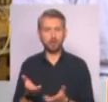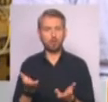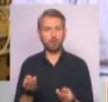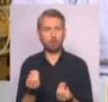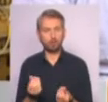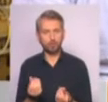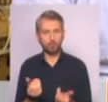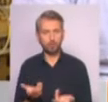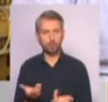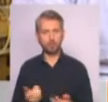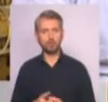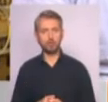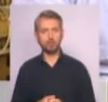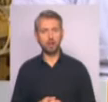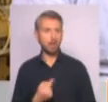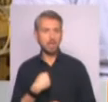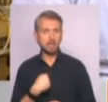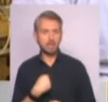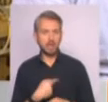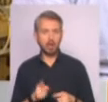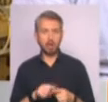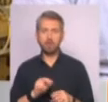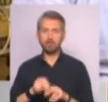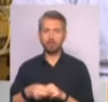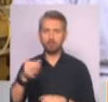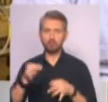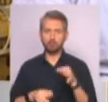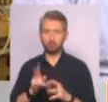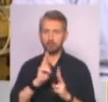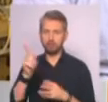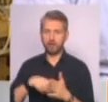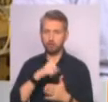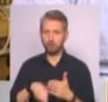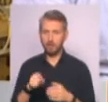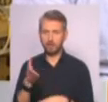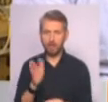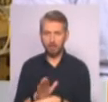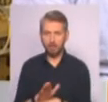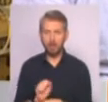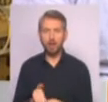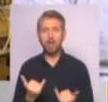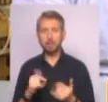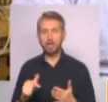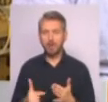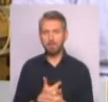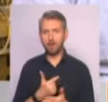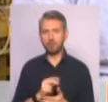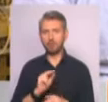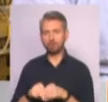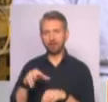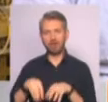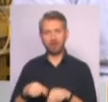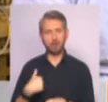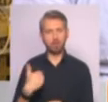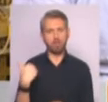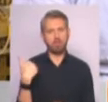сумму. Я это через суд кассовала, наказ. А теперь опять через соседку меня дергают, что